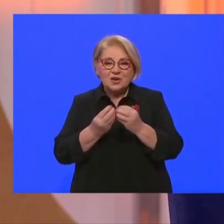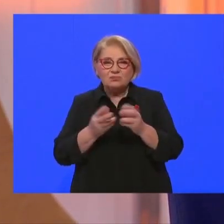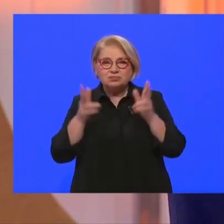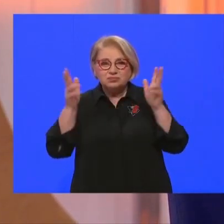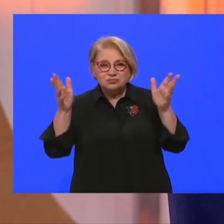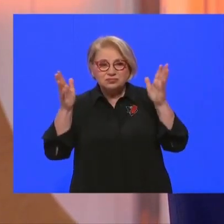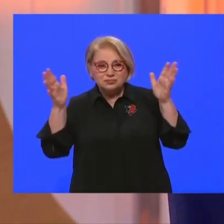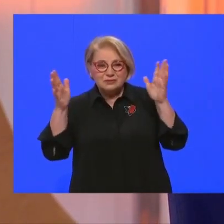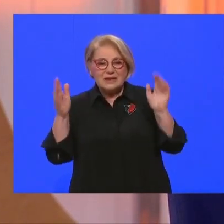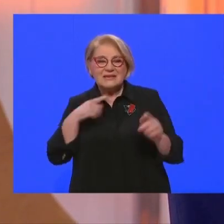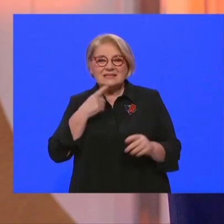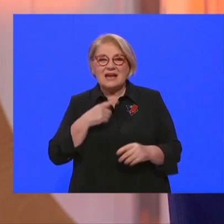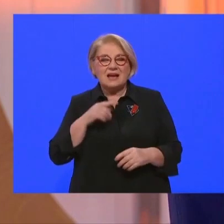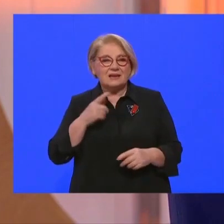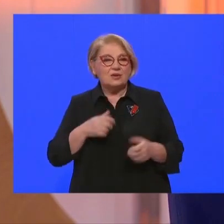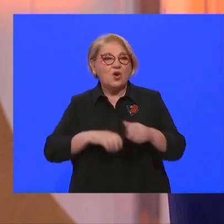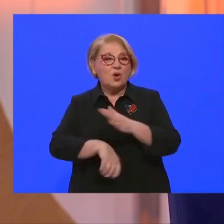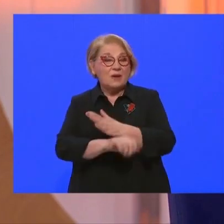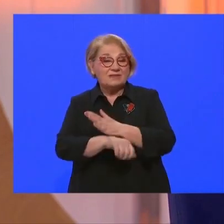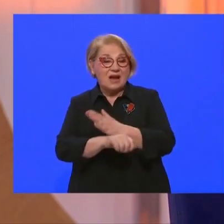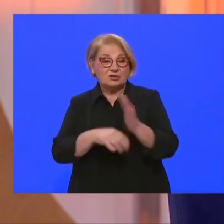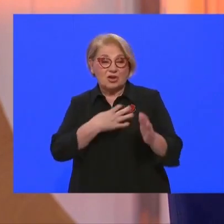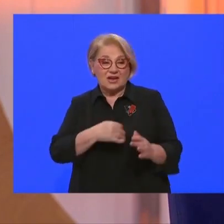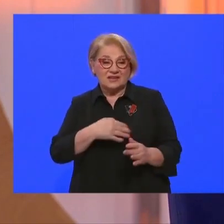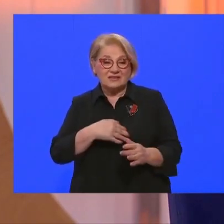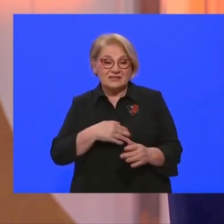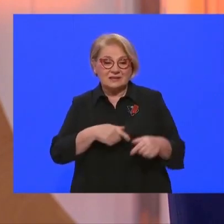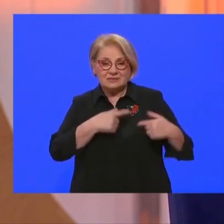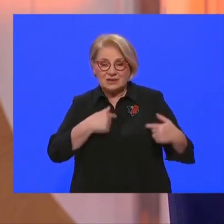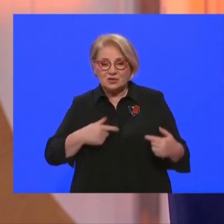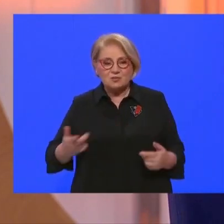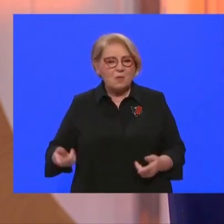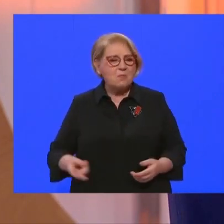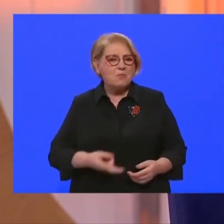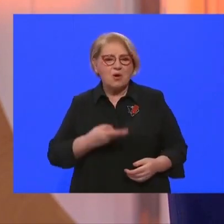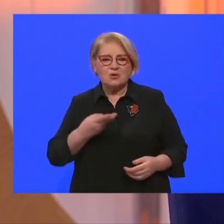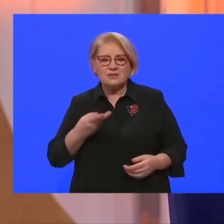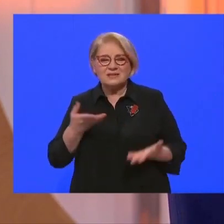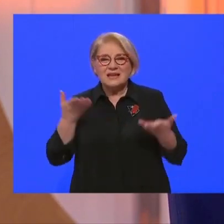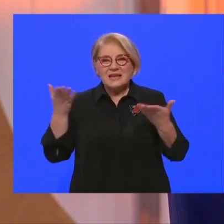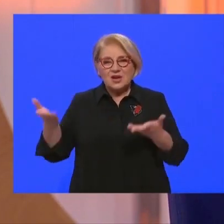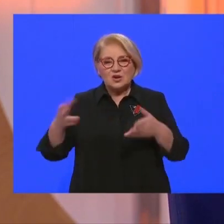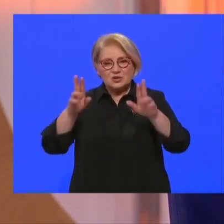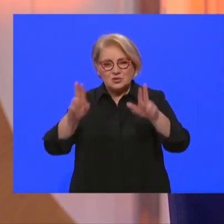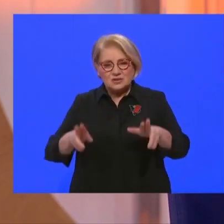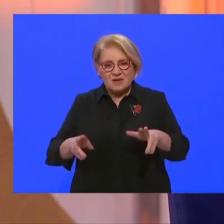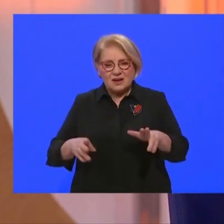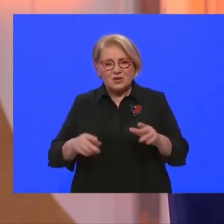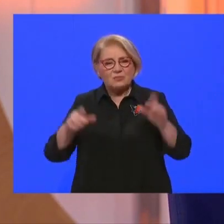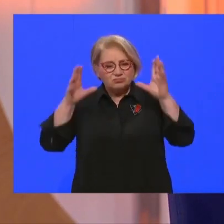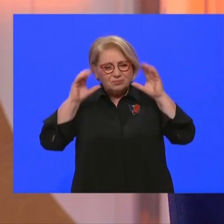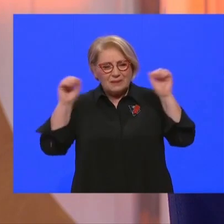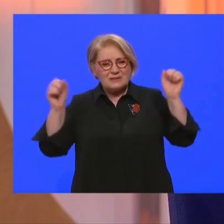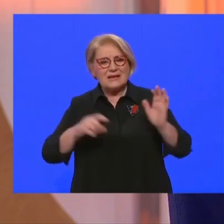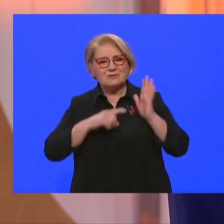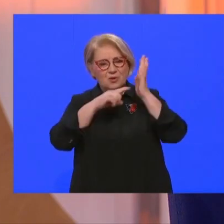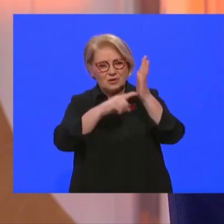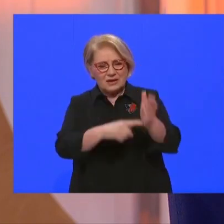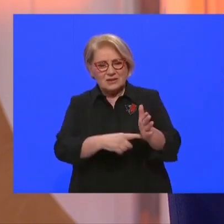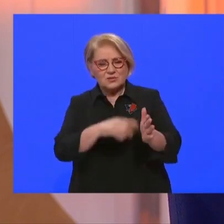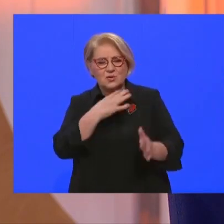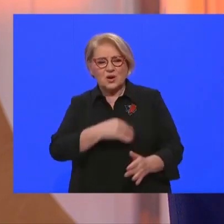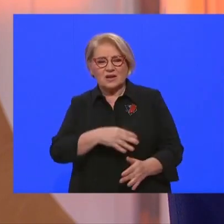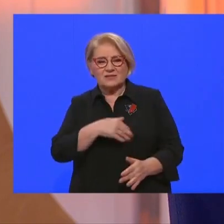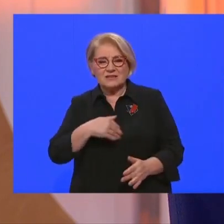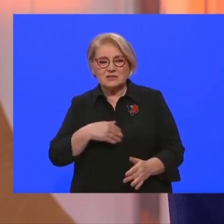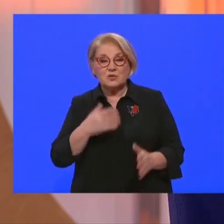za naše dečke, za naše nogometaše, kad smo iskreno ponosni, jer oni su uistinu ambasadori naše zemlje.